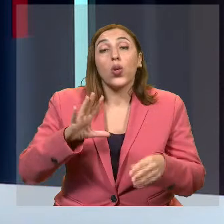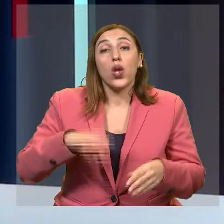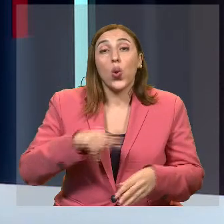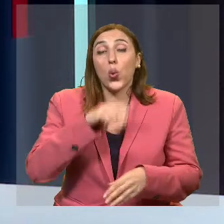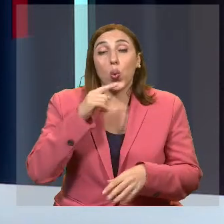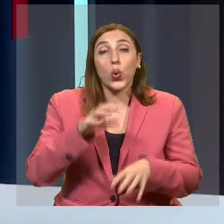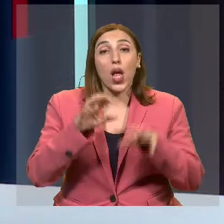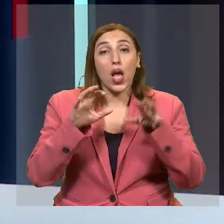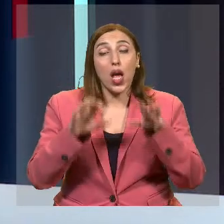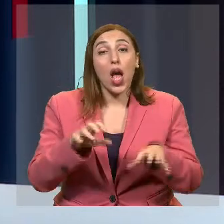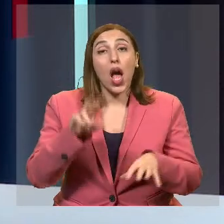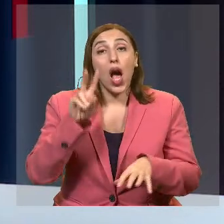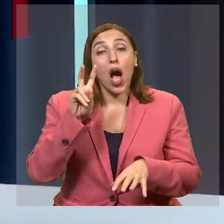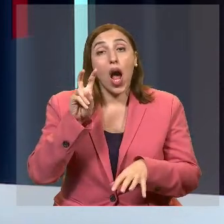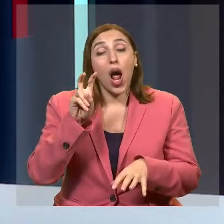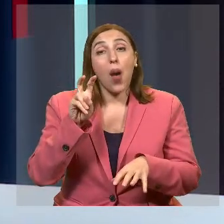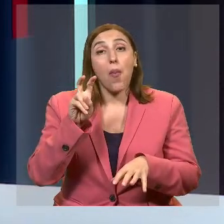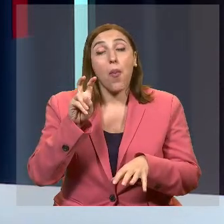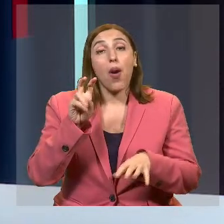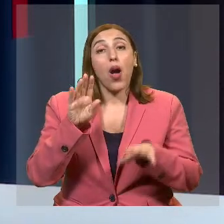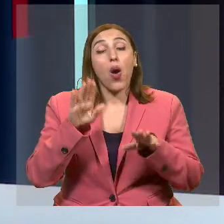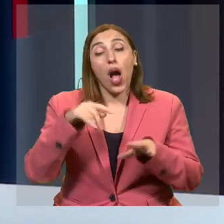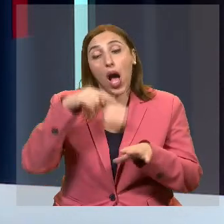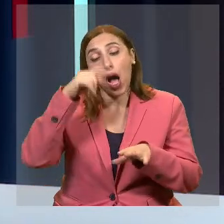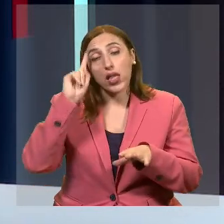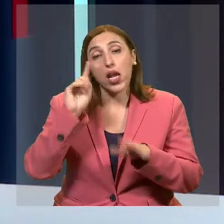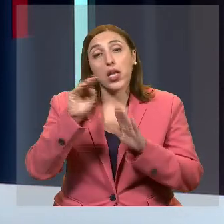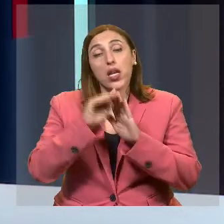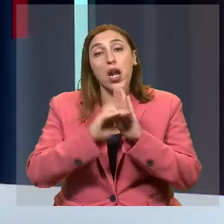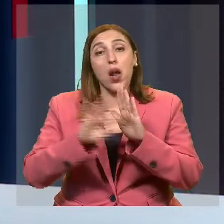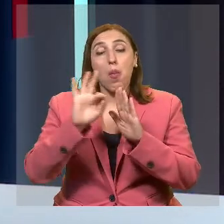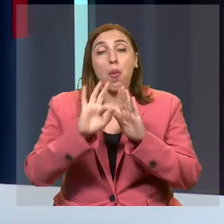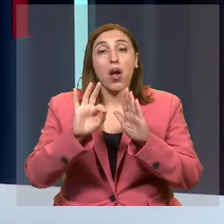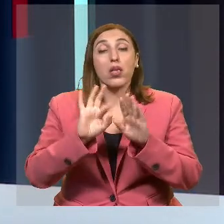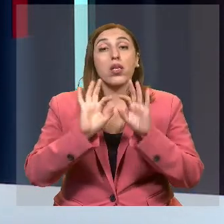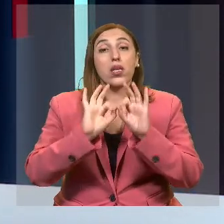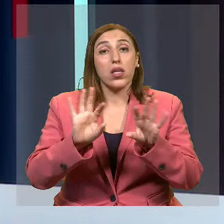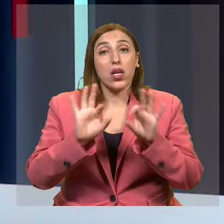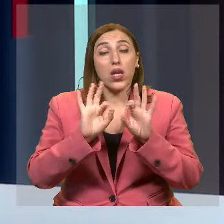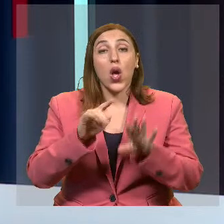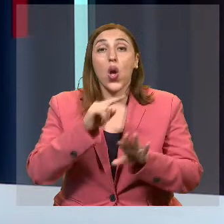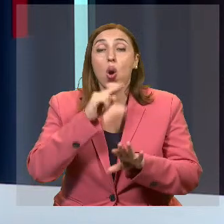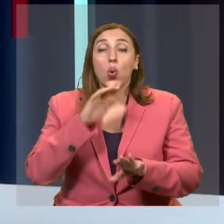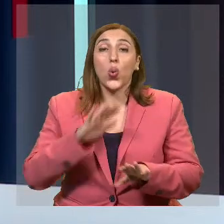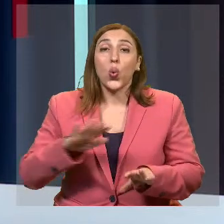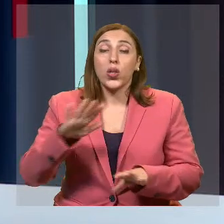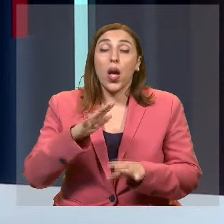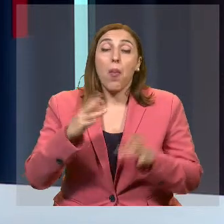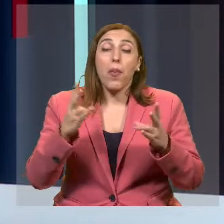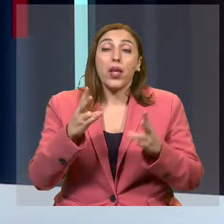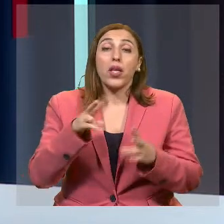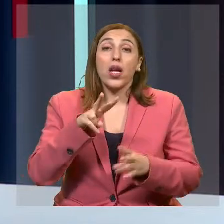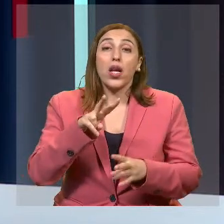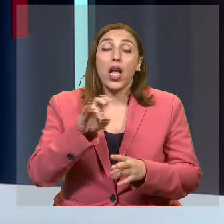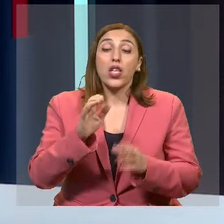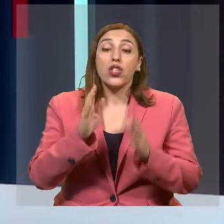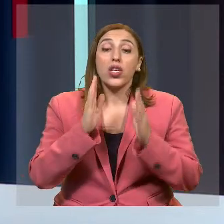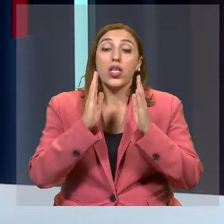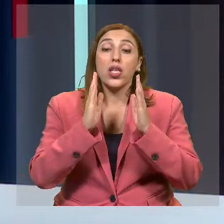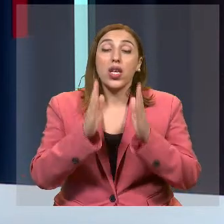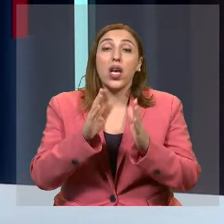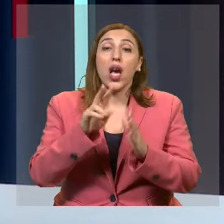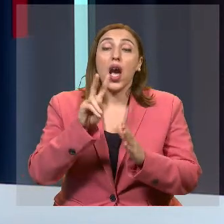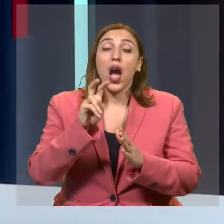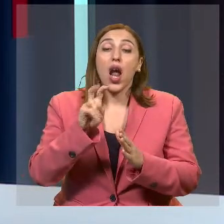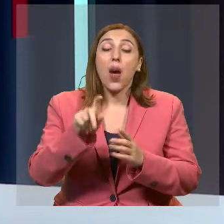Ռուսաստանի նախագահն է Լեռնային Ղարաբաղում Ադրբեջանի ծրագրերը բարձրաձայնել։ Հենց Ռուսաստանը պետք է ապահովեր Լաչինով Լեռնային